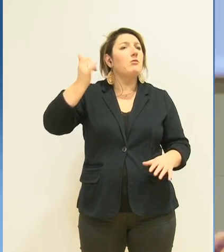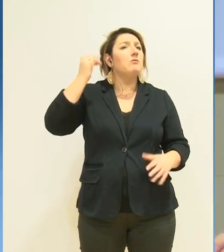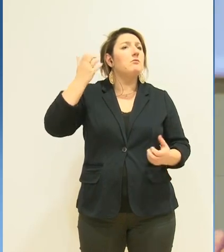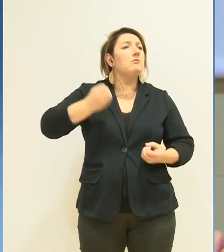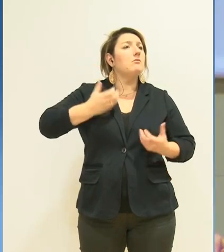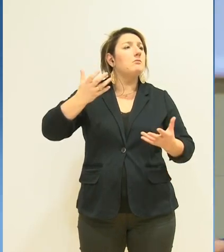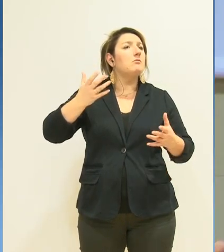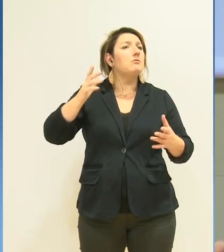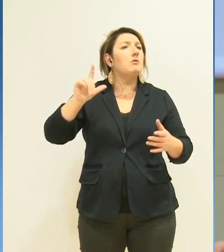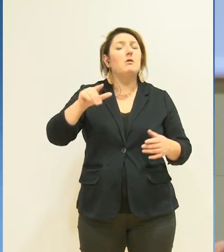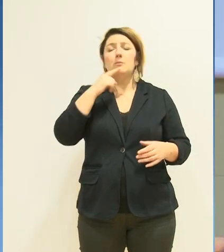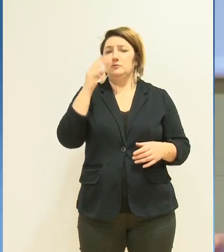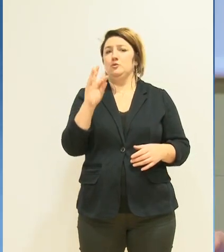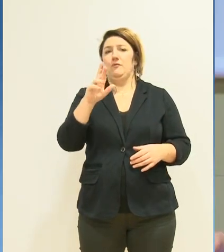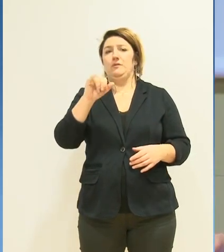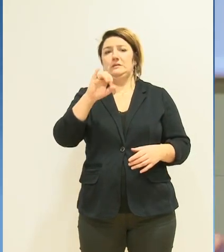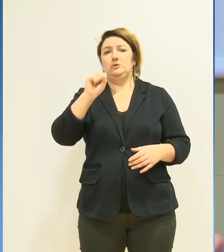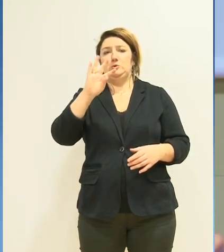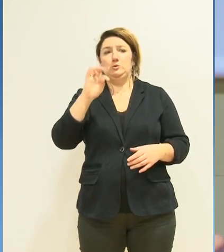à les cristaux